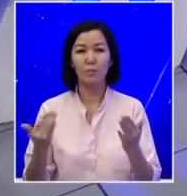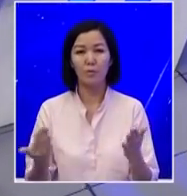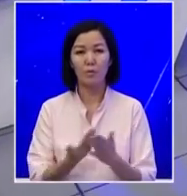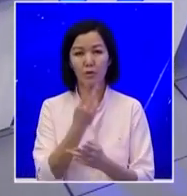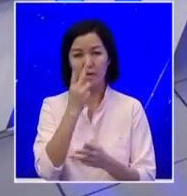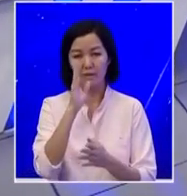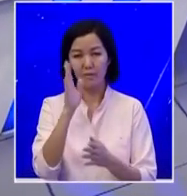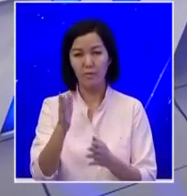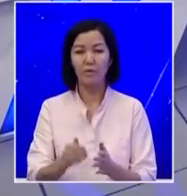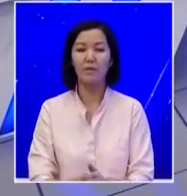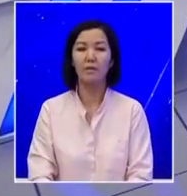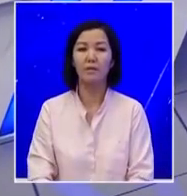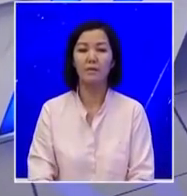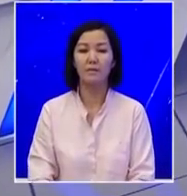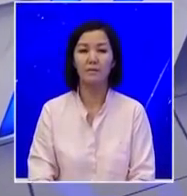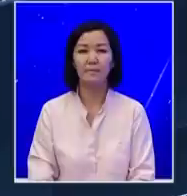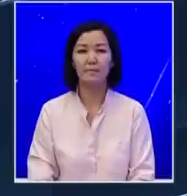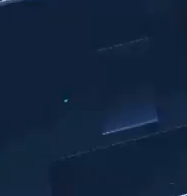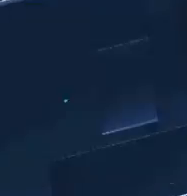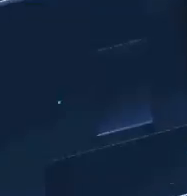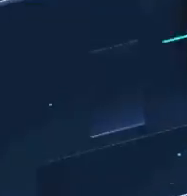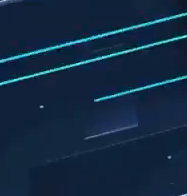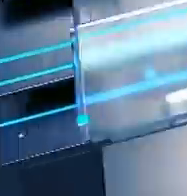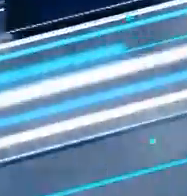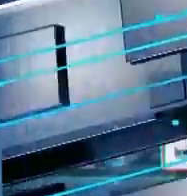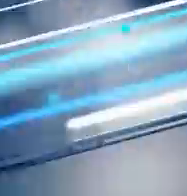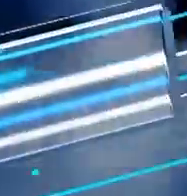Қымбатты көрермен, бүгін көретіндеріңіз.